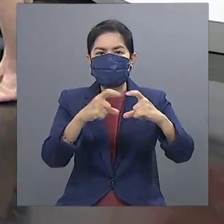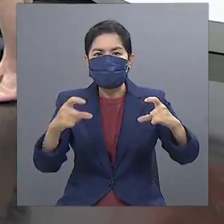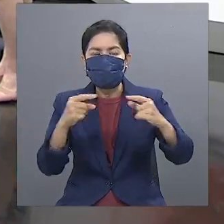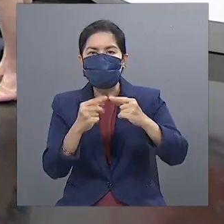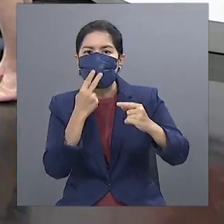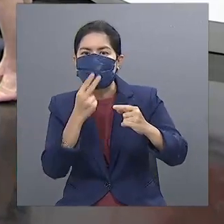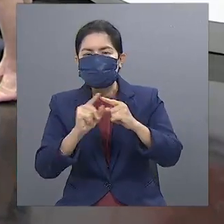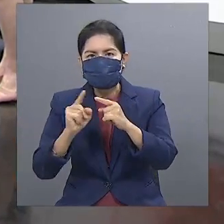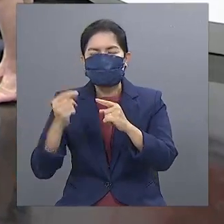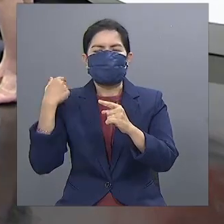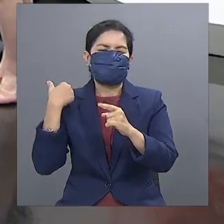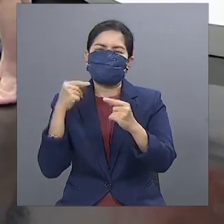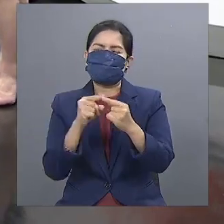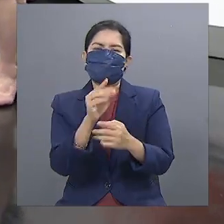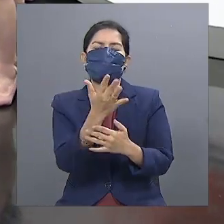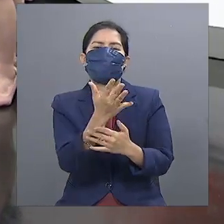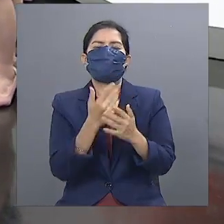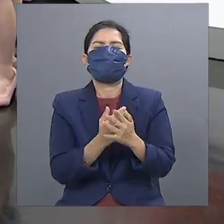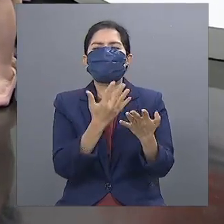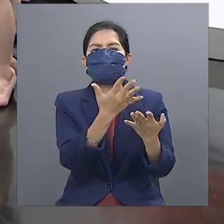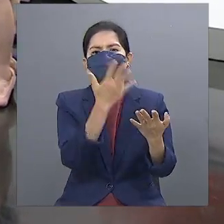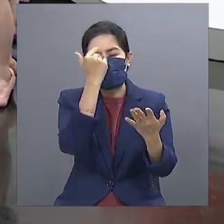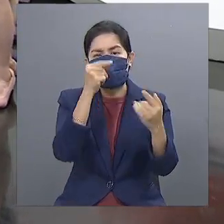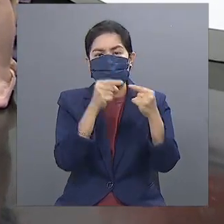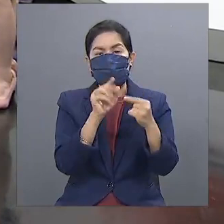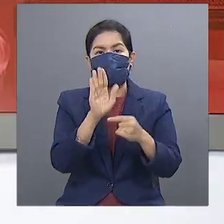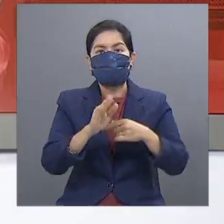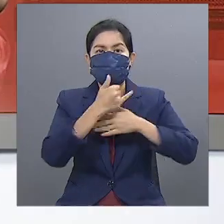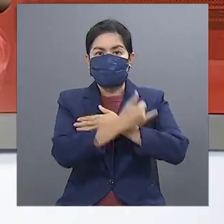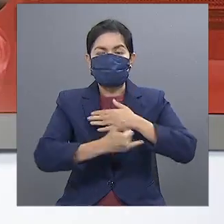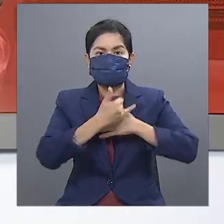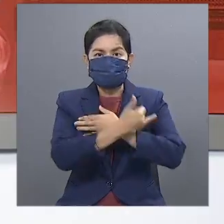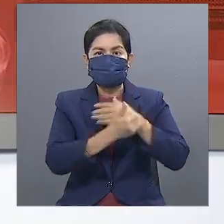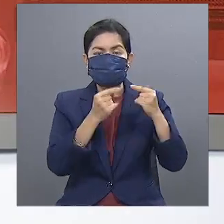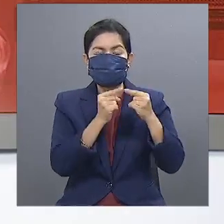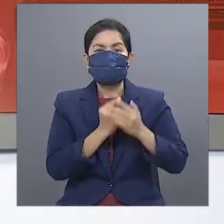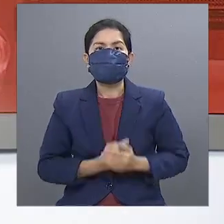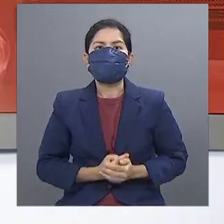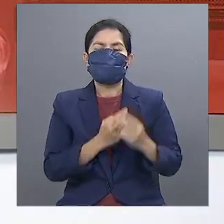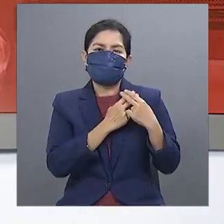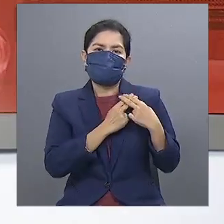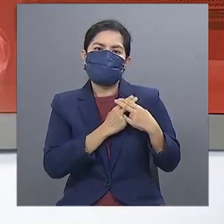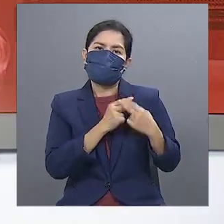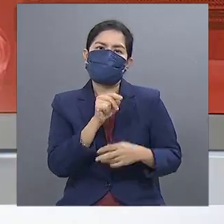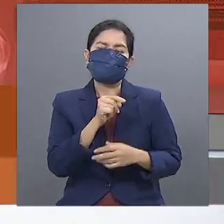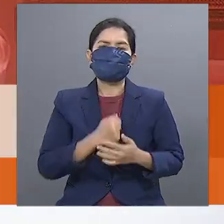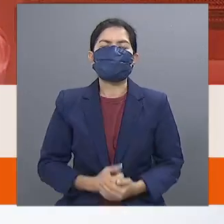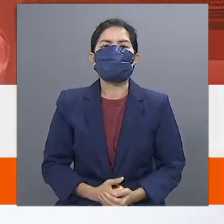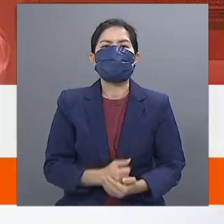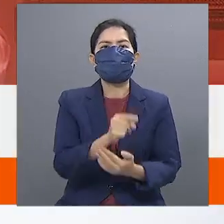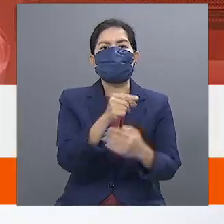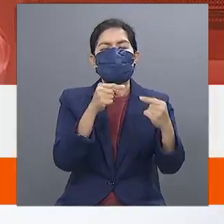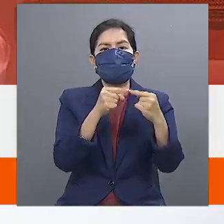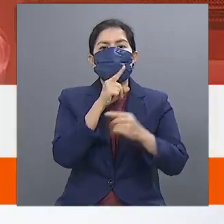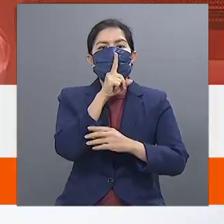พียงพอในหลายประเทศโดยเฉพาะสวิตเซอร์แลนด์ค่ะที่ถูกวิพากษ์วิจารณ์อย่างหนักทีเดียวค่ะคุณผู้ชมคะในวันอาทิตย์ที่จะถึงนี้นะคะช